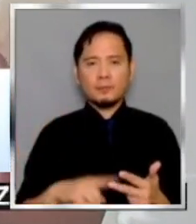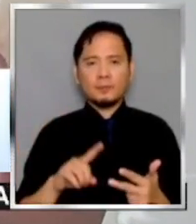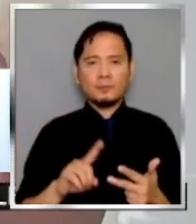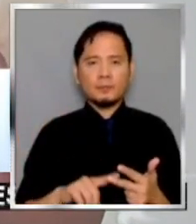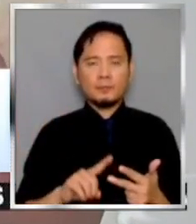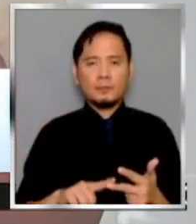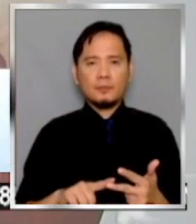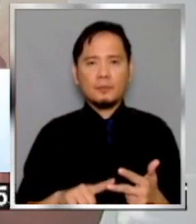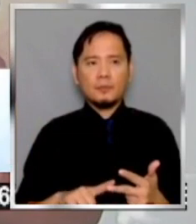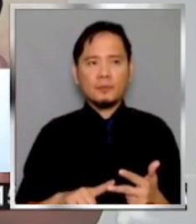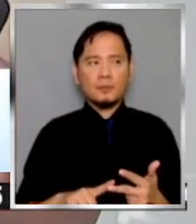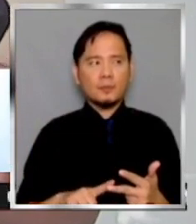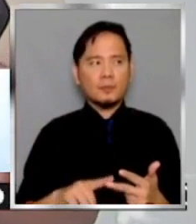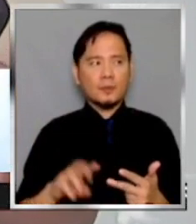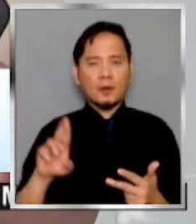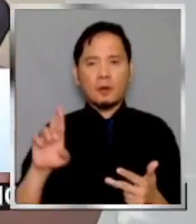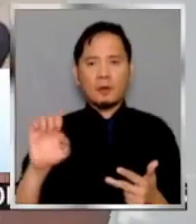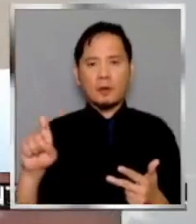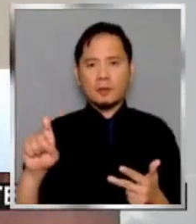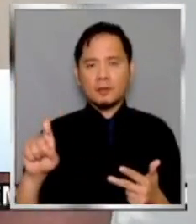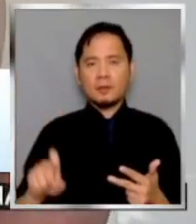Rex Maliwanag na may